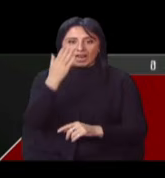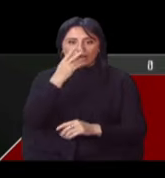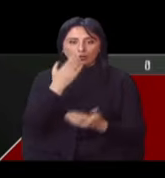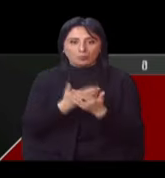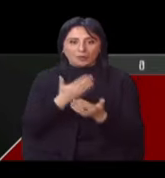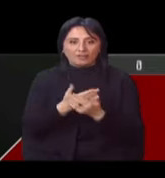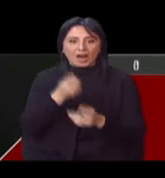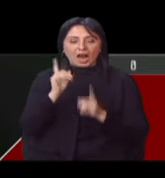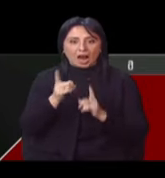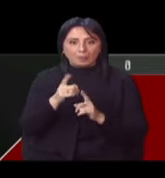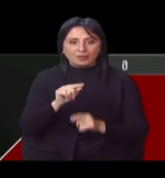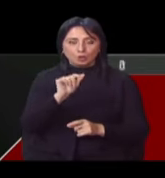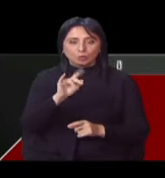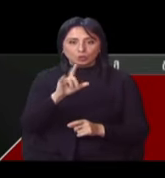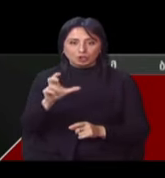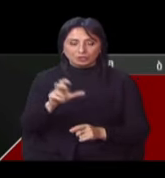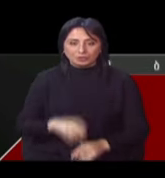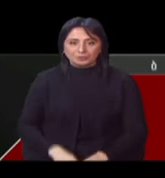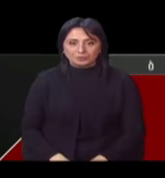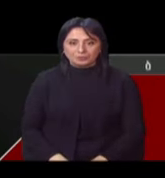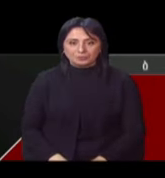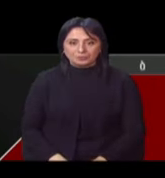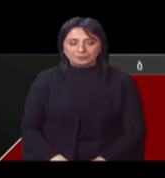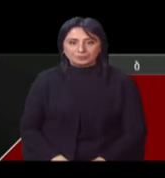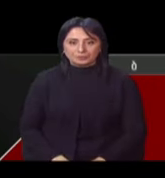ფილმები „აპრილი“ და „თუჯი“.